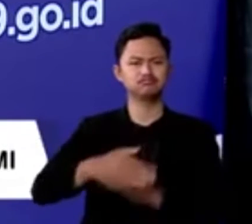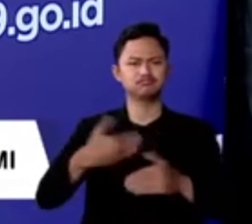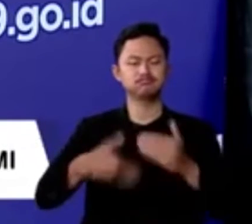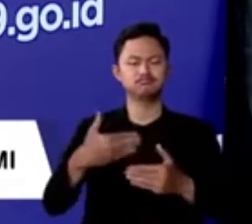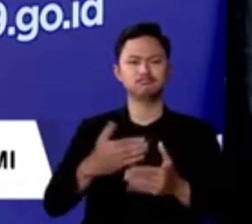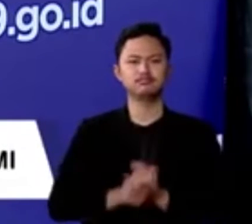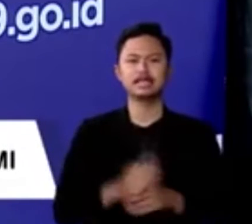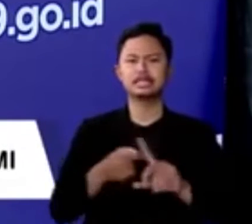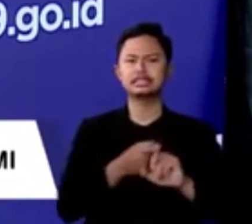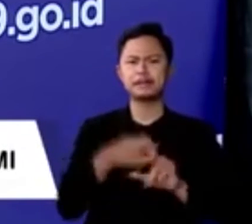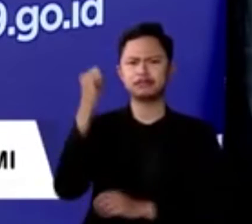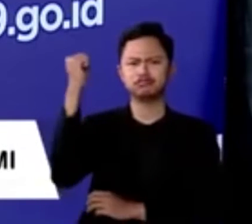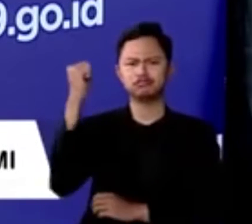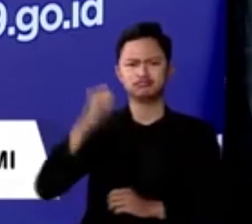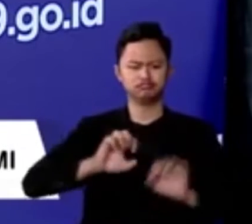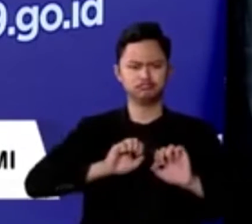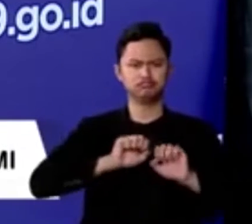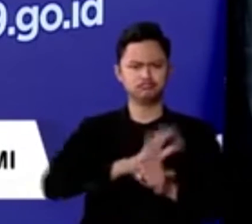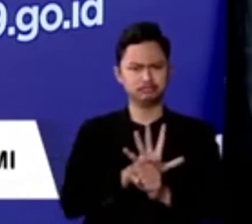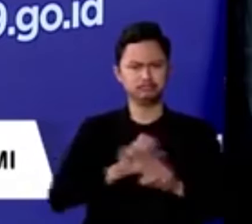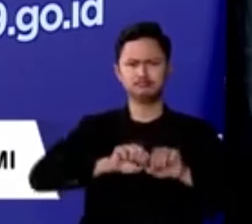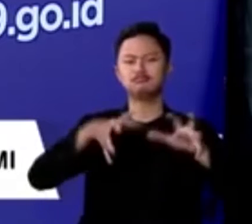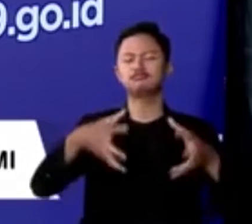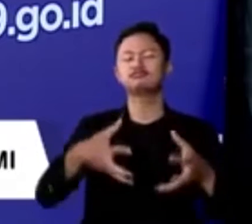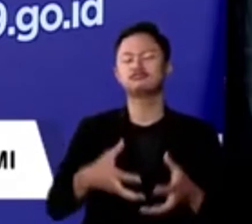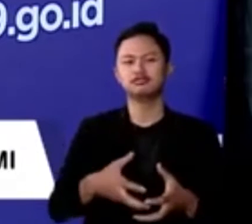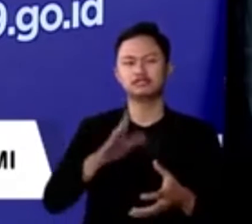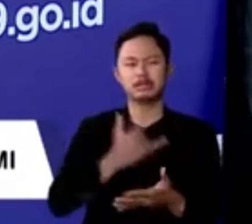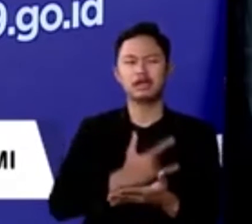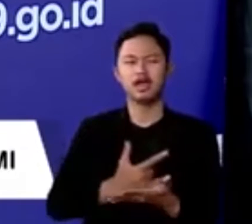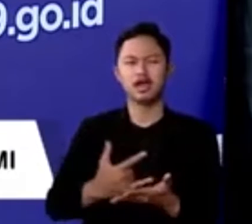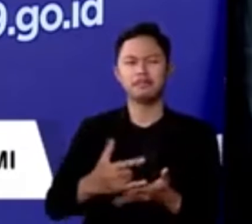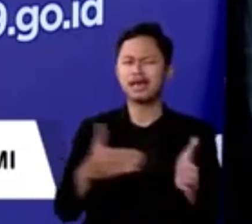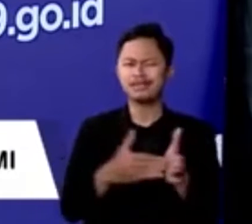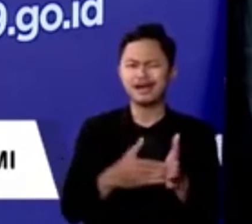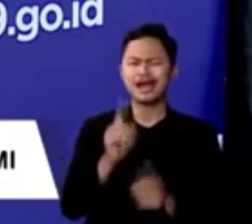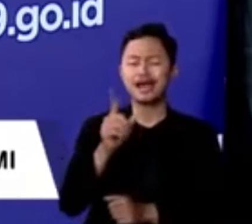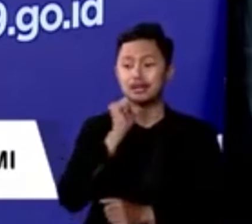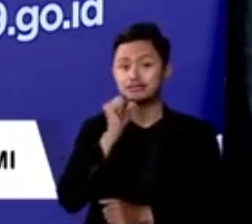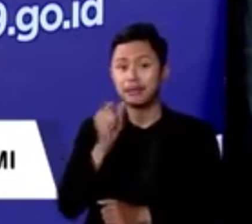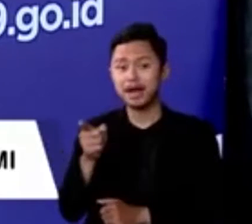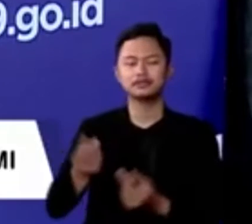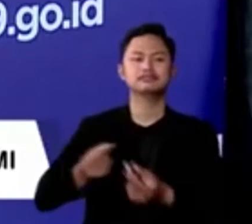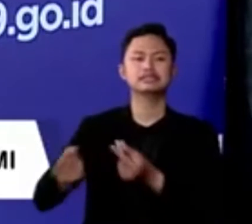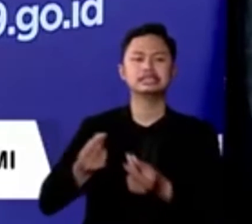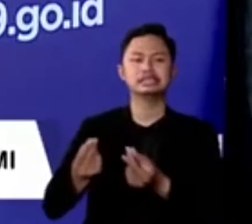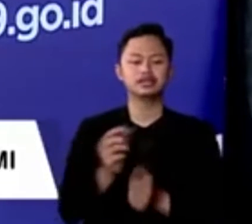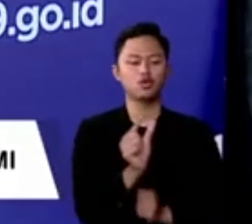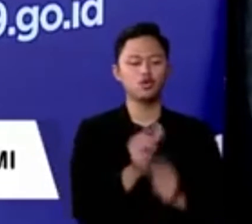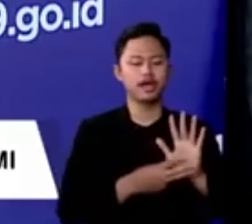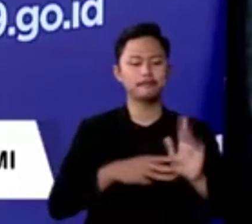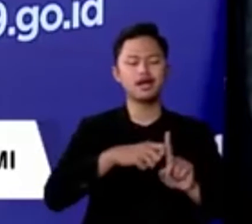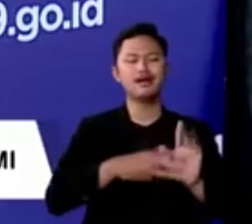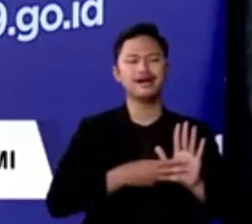padomiyo masih berlangsung hingga kini tak dapat dipungkiri menimbulkan tantangan tersendiri bagi pengusaha dan pelaku UMKM